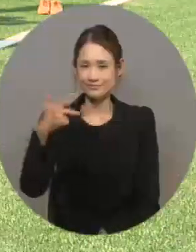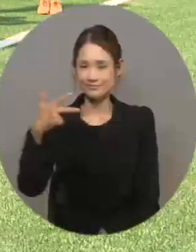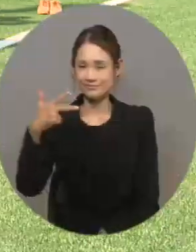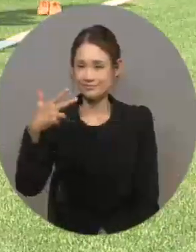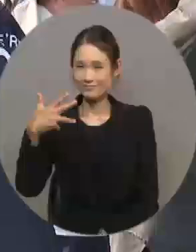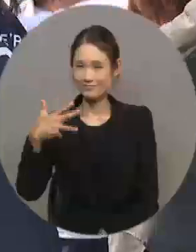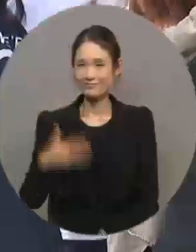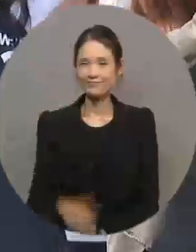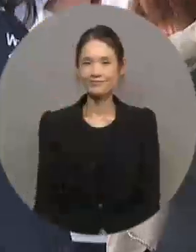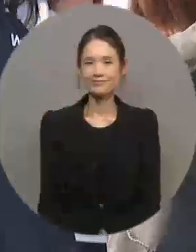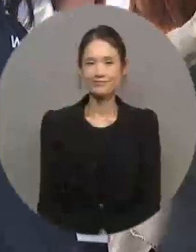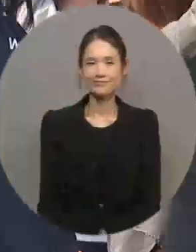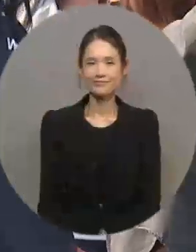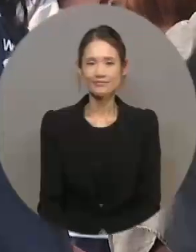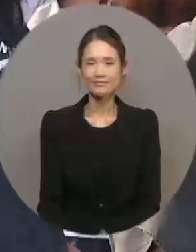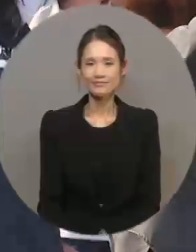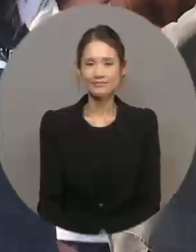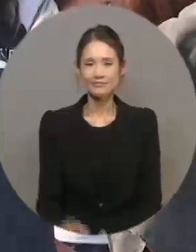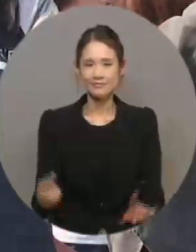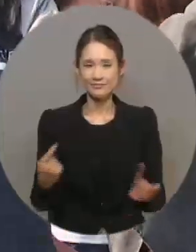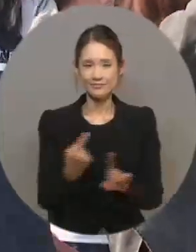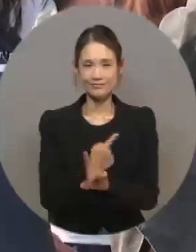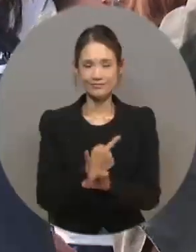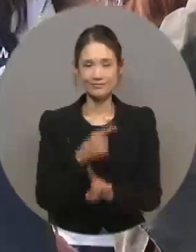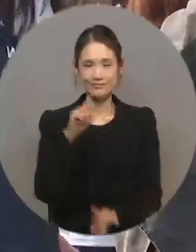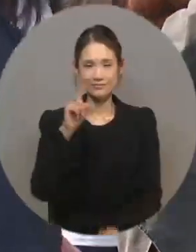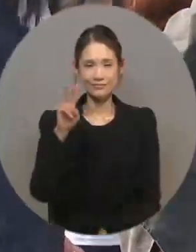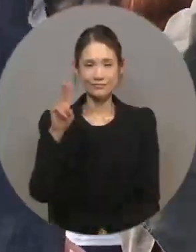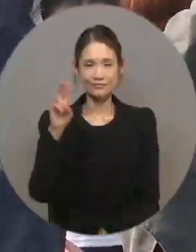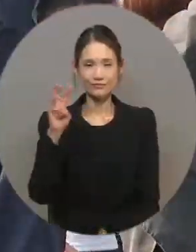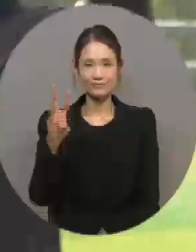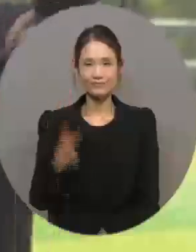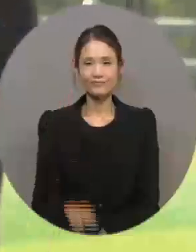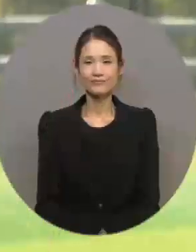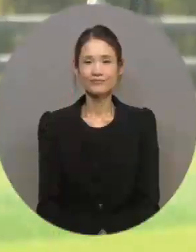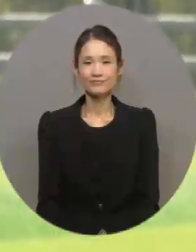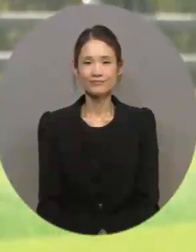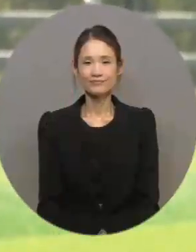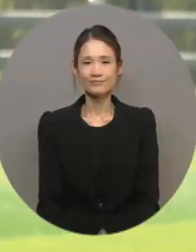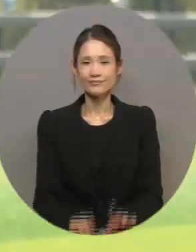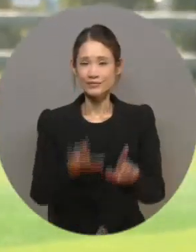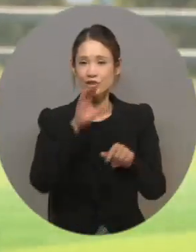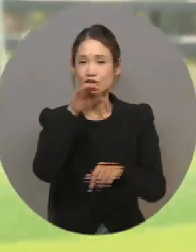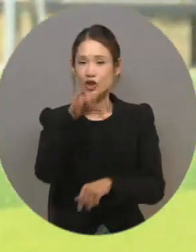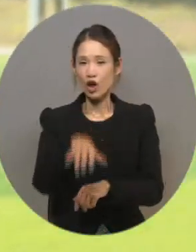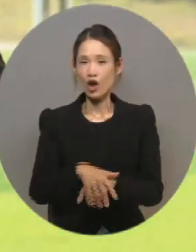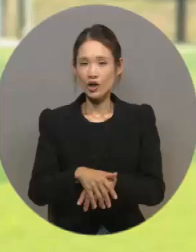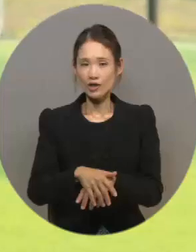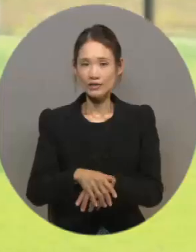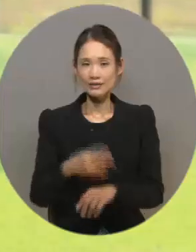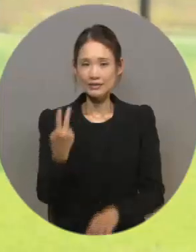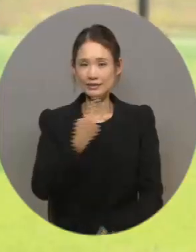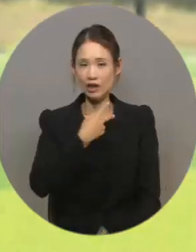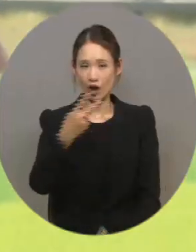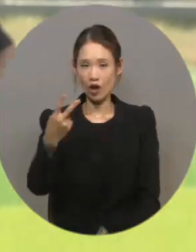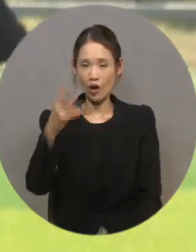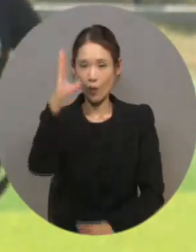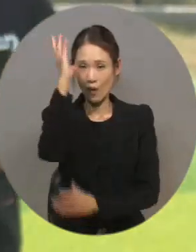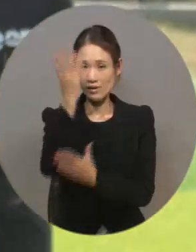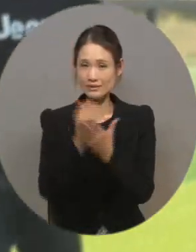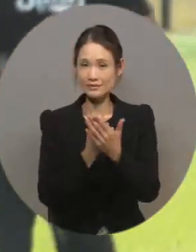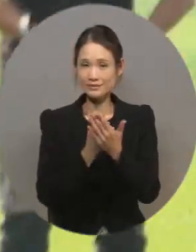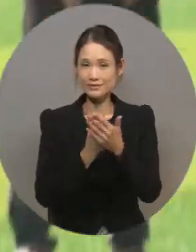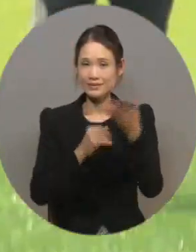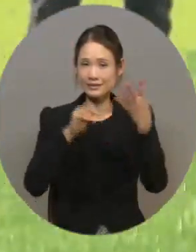여덟, 하나, 둘, 셋. 이날 현장에는 2002년 월드컵 4강 신화의